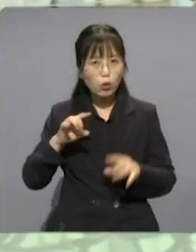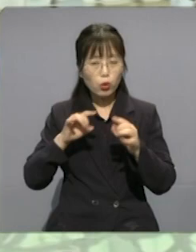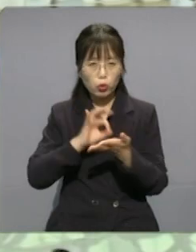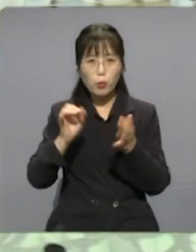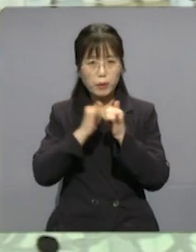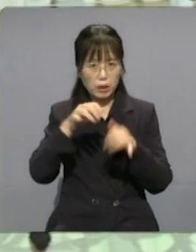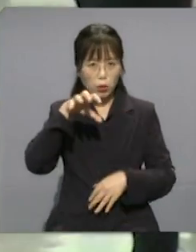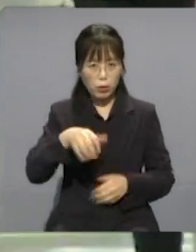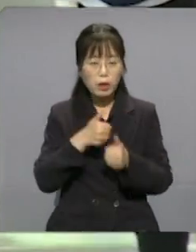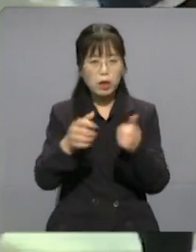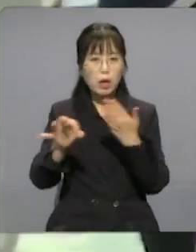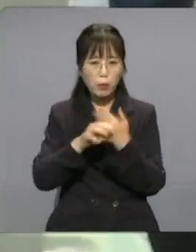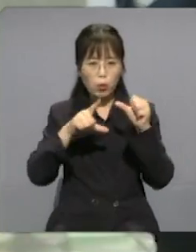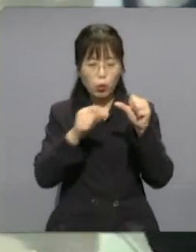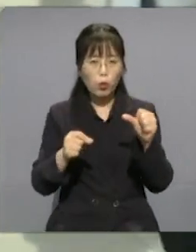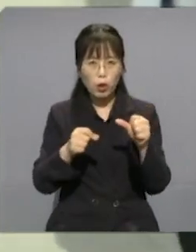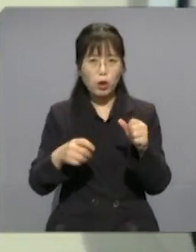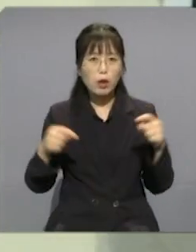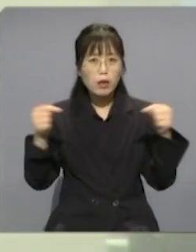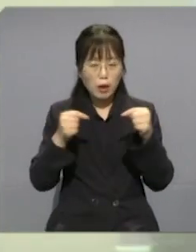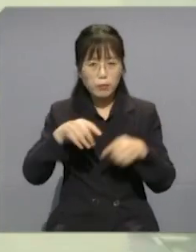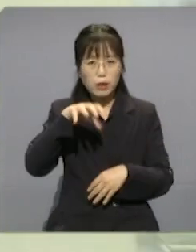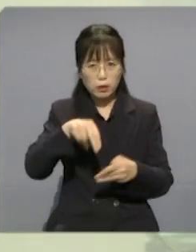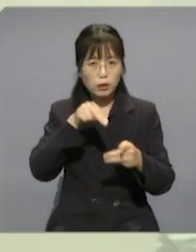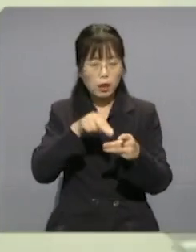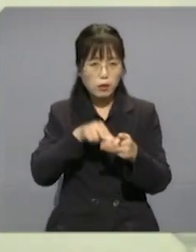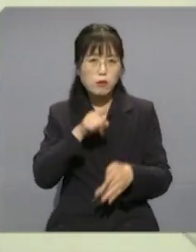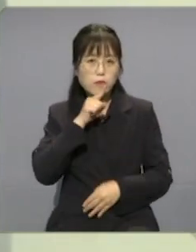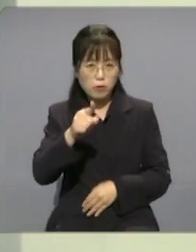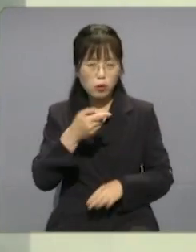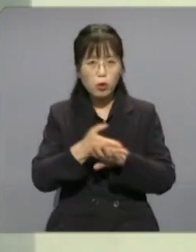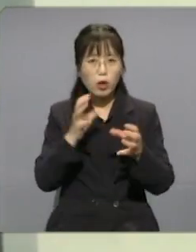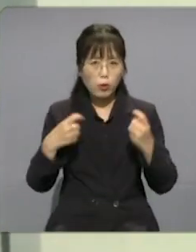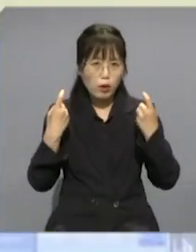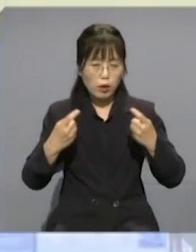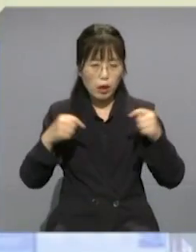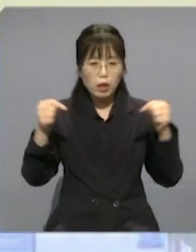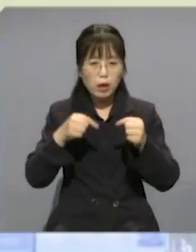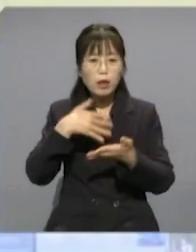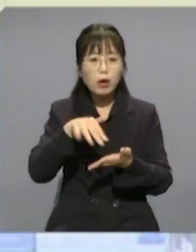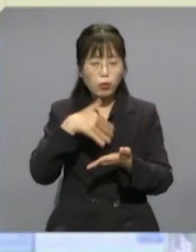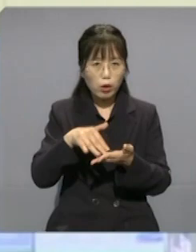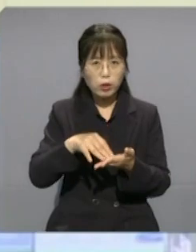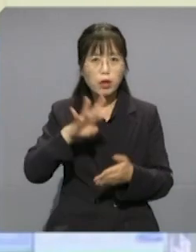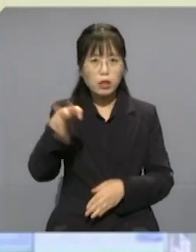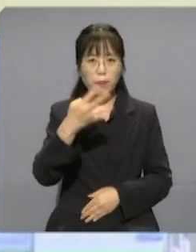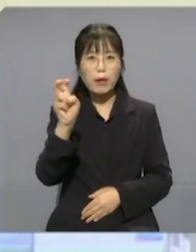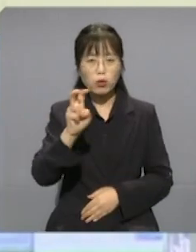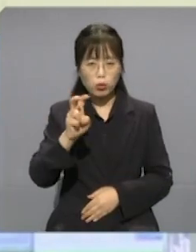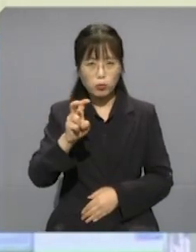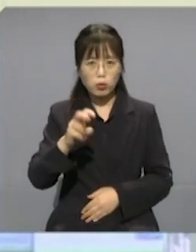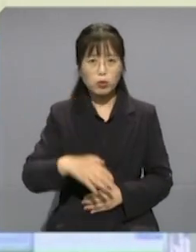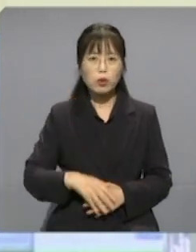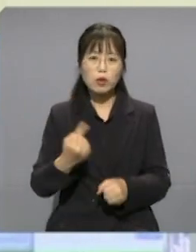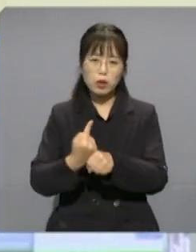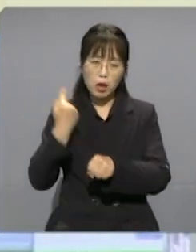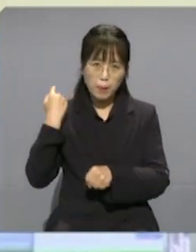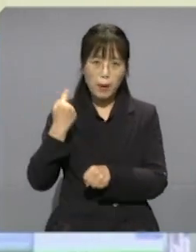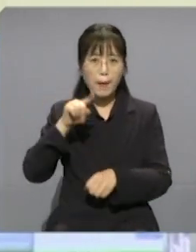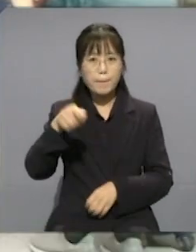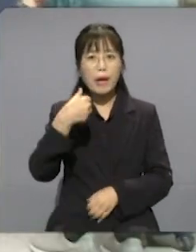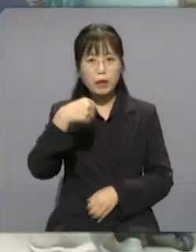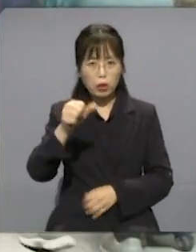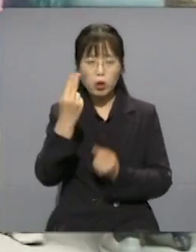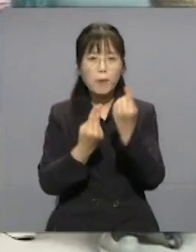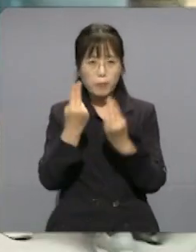한국소비자원에 따르면 지난 5월 소비자상담센터에 접수된 국외 여행 관련 상담 건수는 420건으로 1년 전